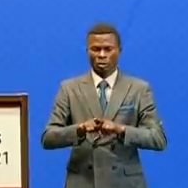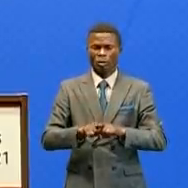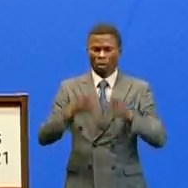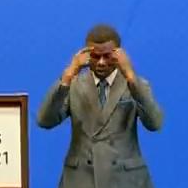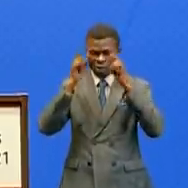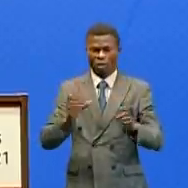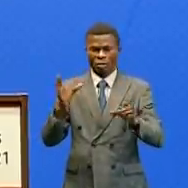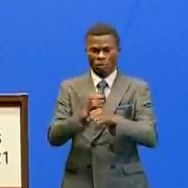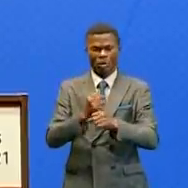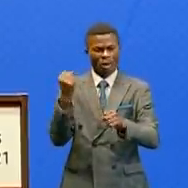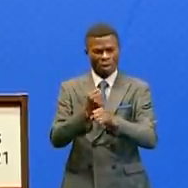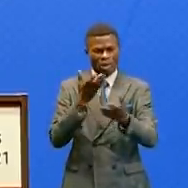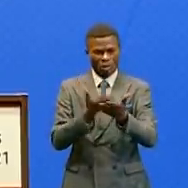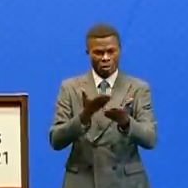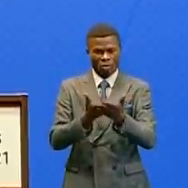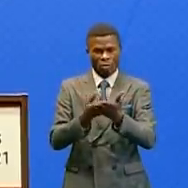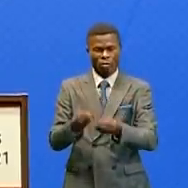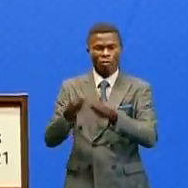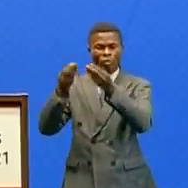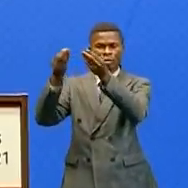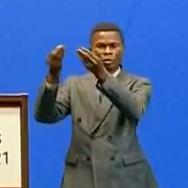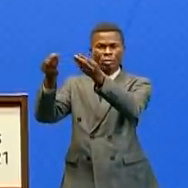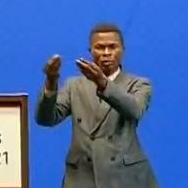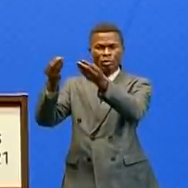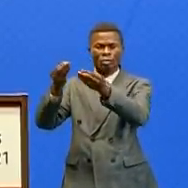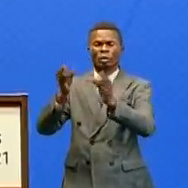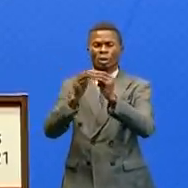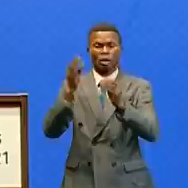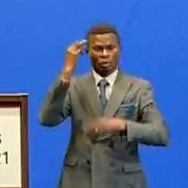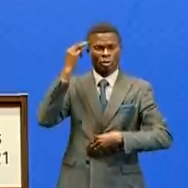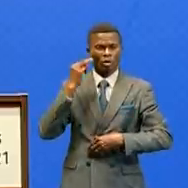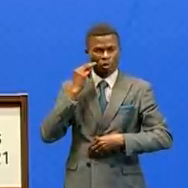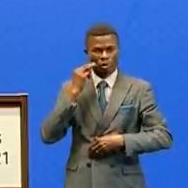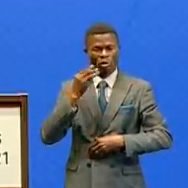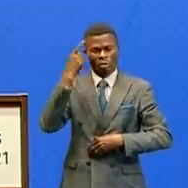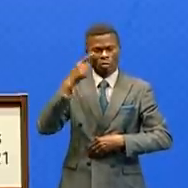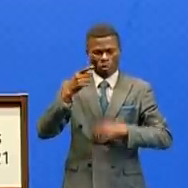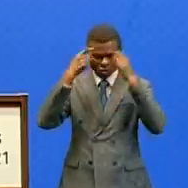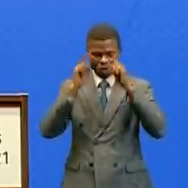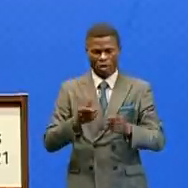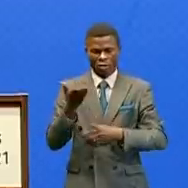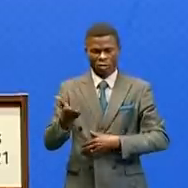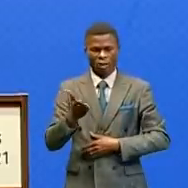conclusions de ces travaux seront soumises au Conseil des ministres pour décision.